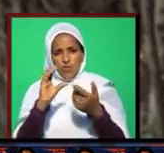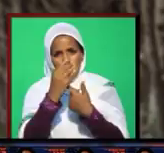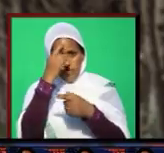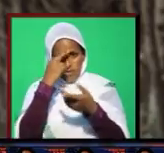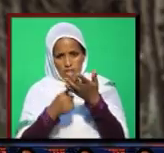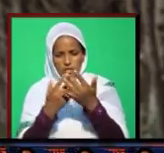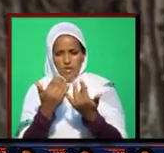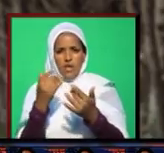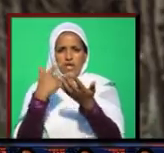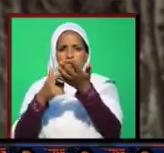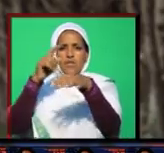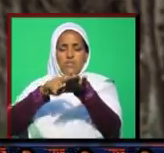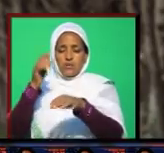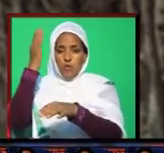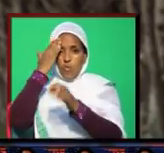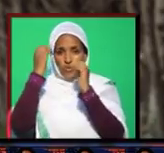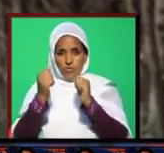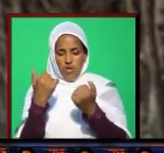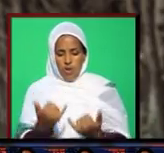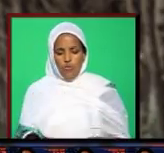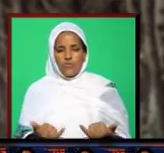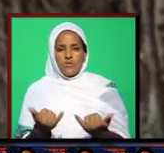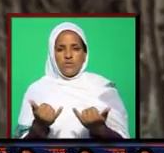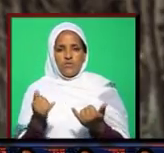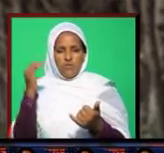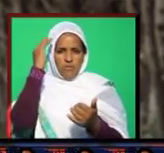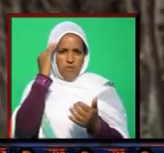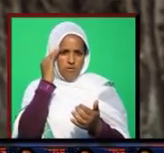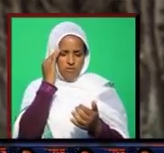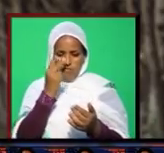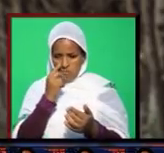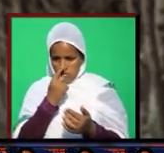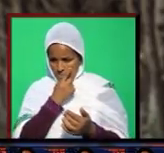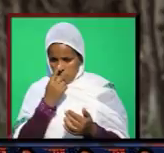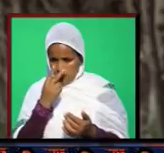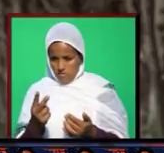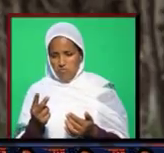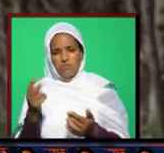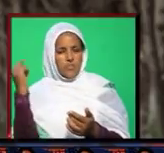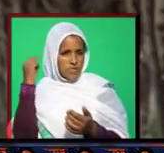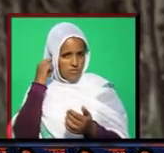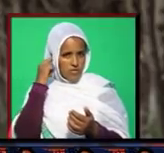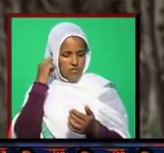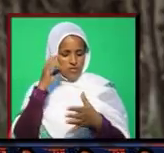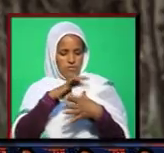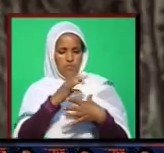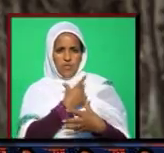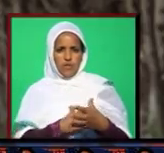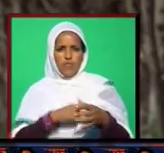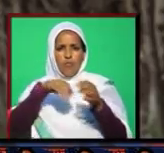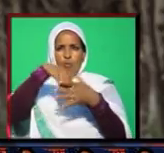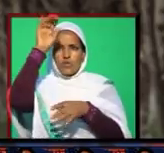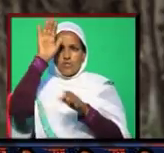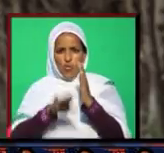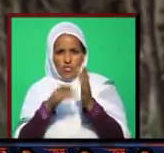አሁን በአይነ ህሊና ማየት፣ በእዝነ ህሊና መስማት፣ በልቡናችን ማውጣት ማውረድ እንጂ እንዲህ ነው ብለን መናገር ስለምንችል